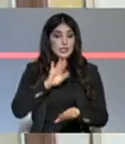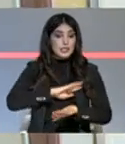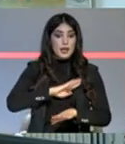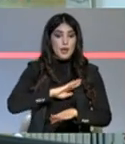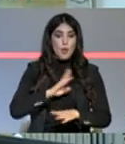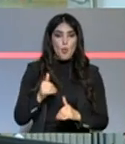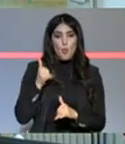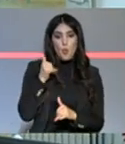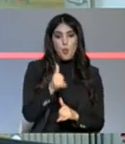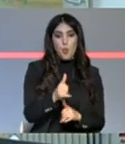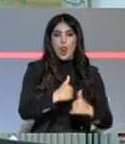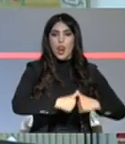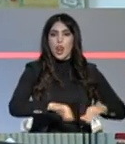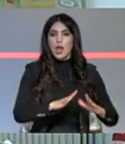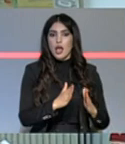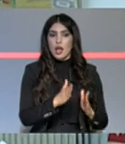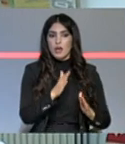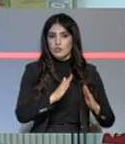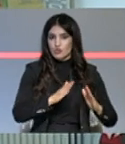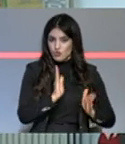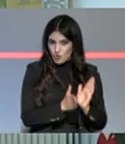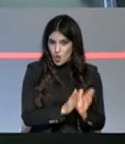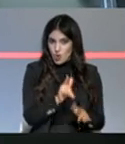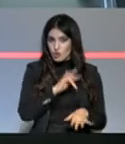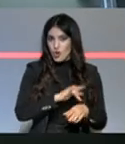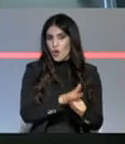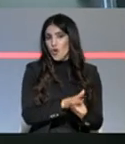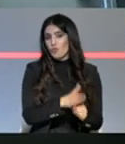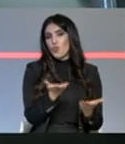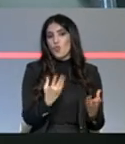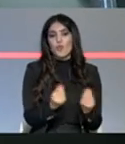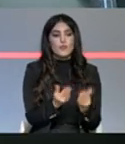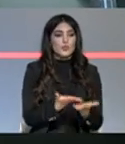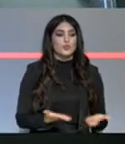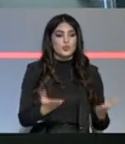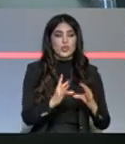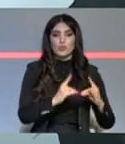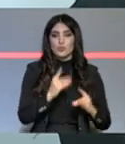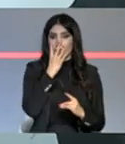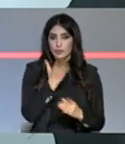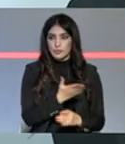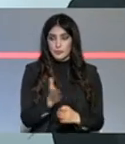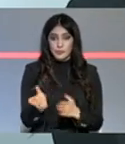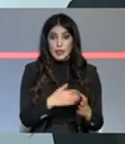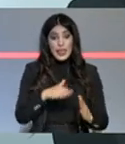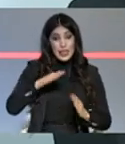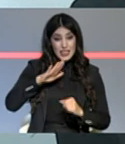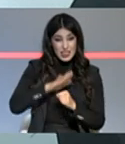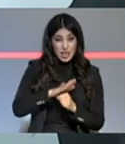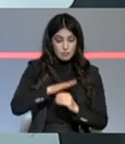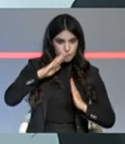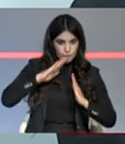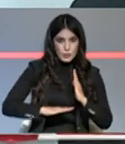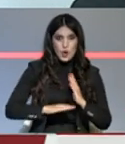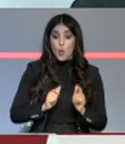طول مده الاقامه التي يقضيها المصاب بفيروس كورونا في مثل هذه الاقسام. ضغط نقص برشا